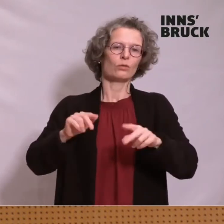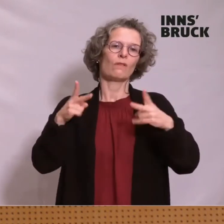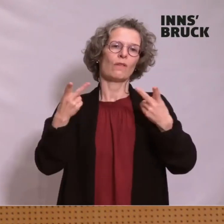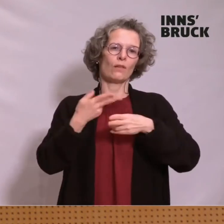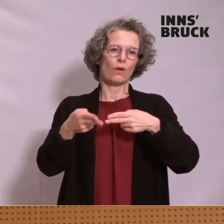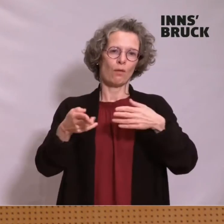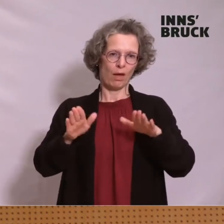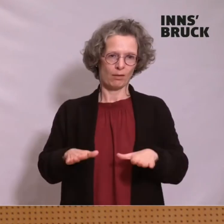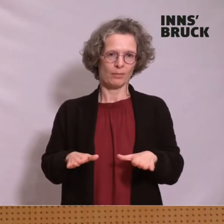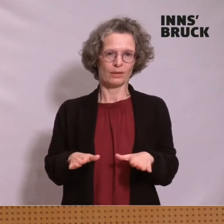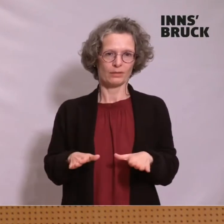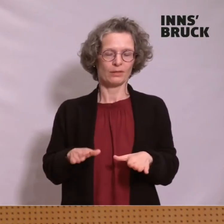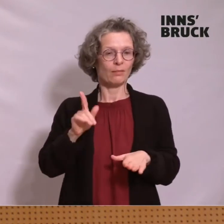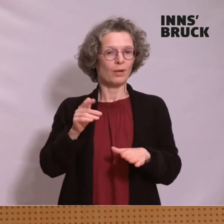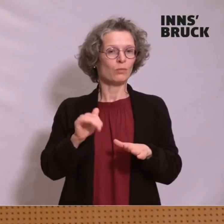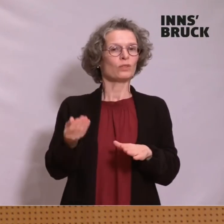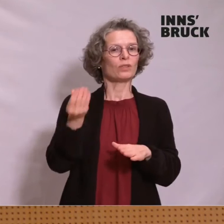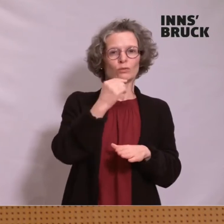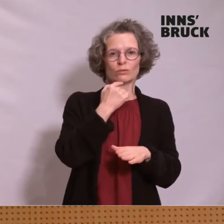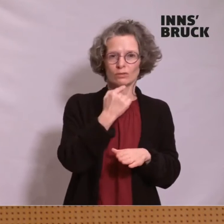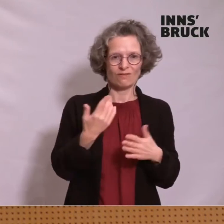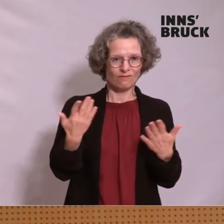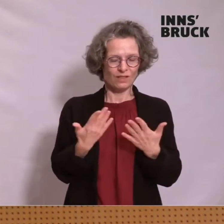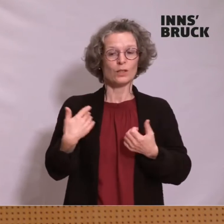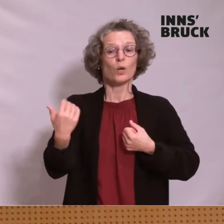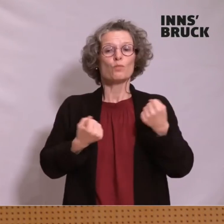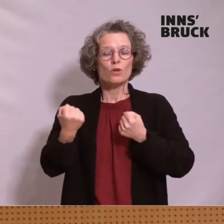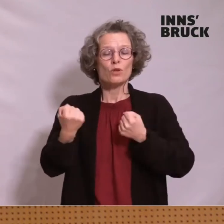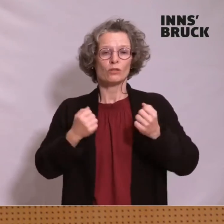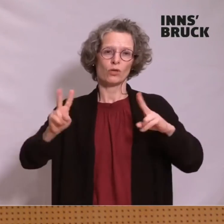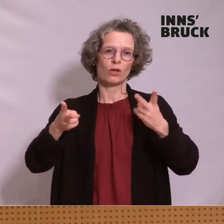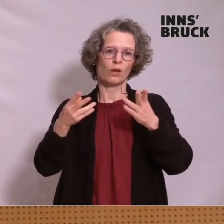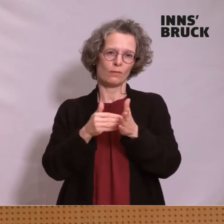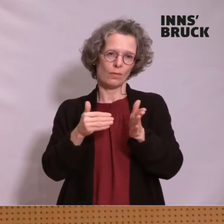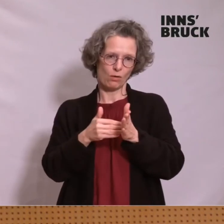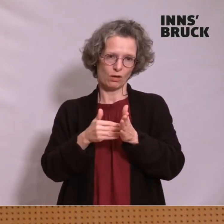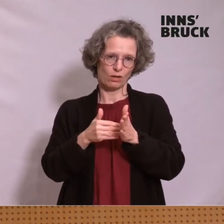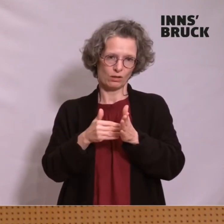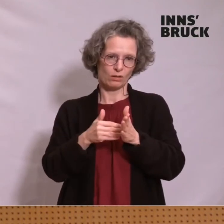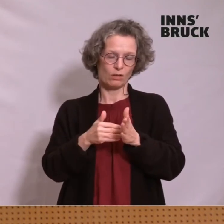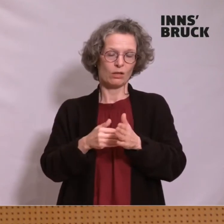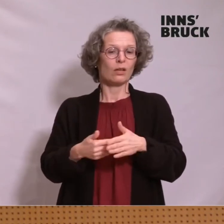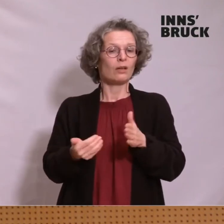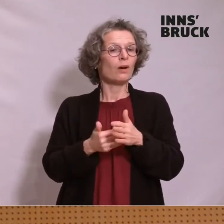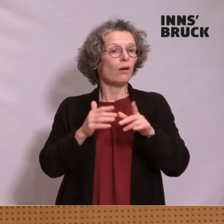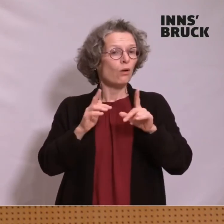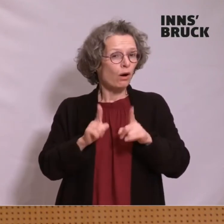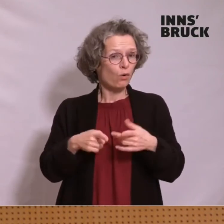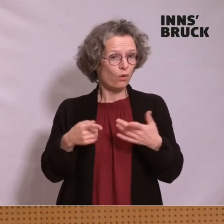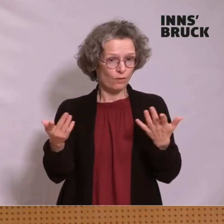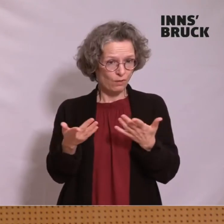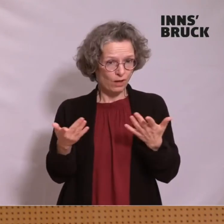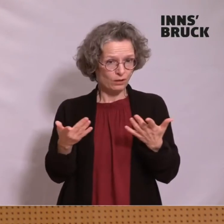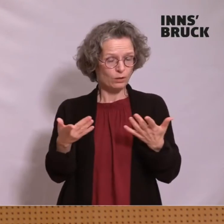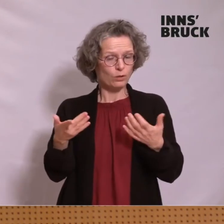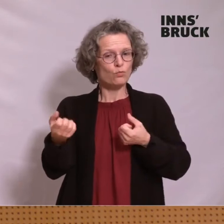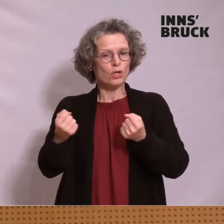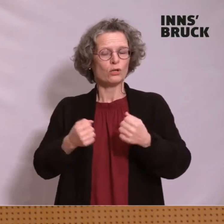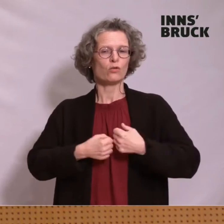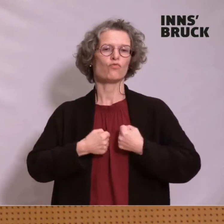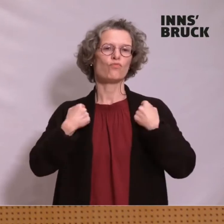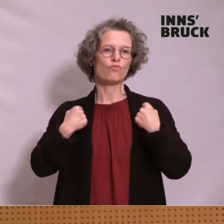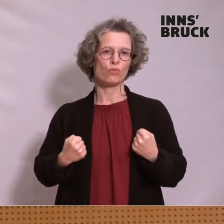Dazu muss man erst einmal die politische Kraft haben. Dazu muss man besonderen politischen Mut